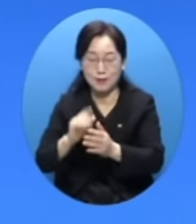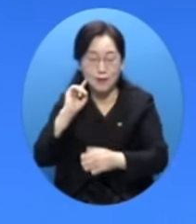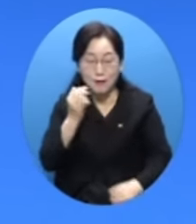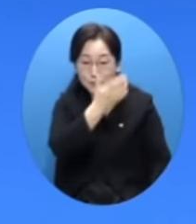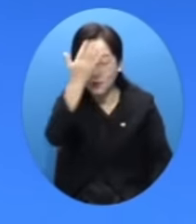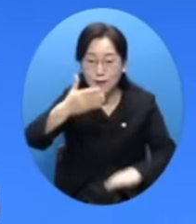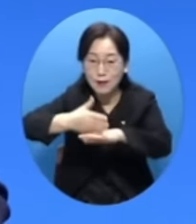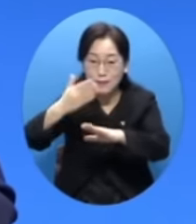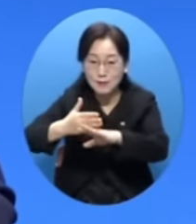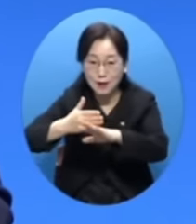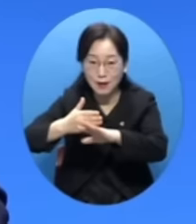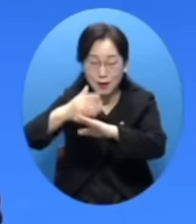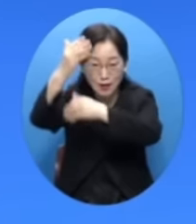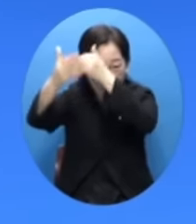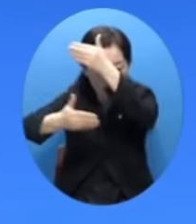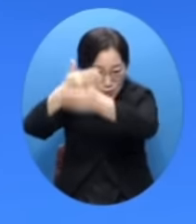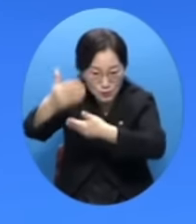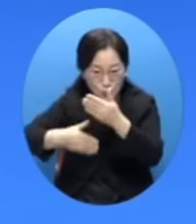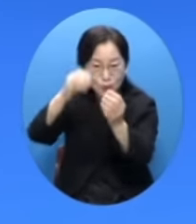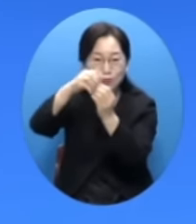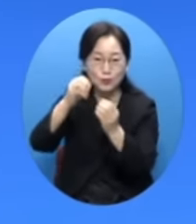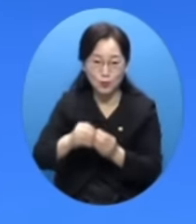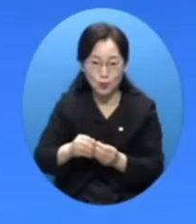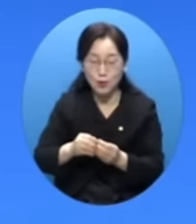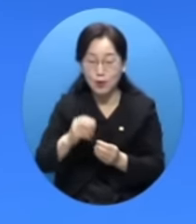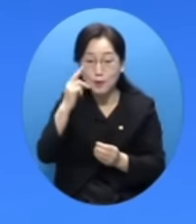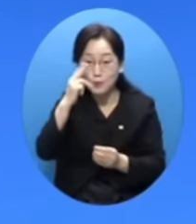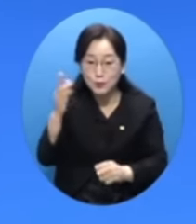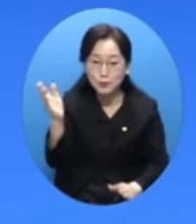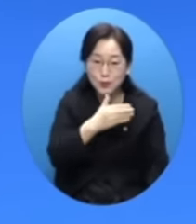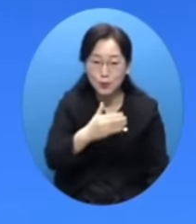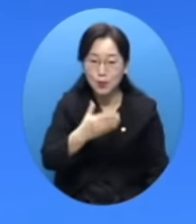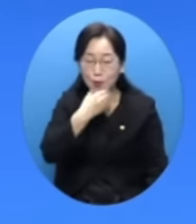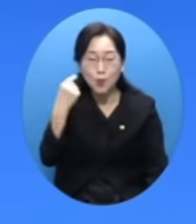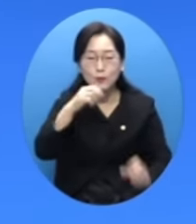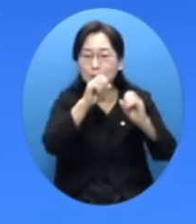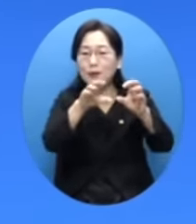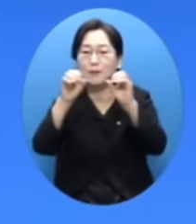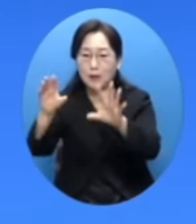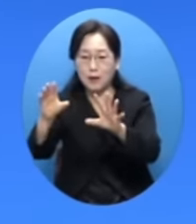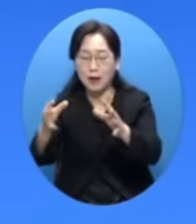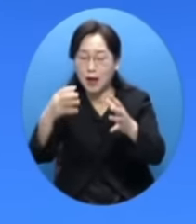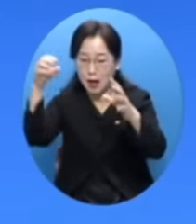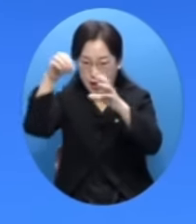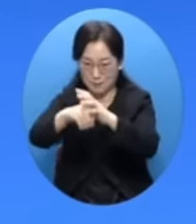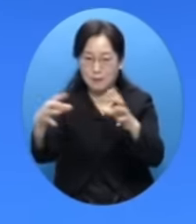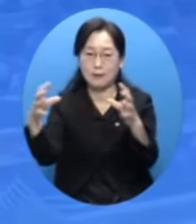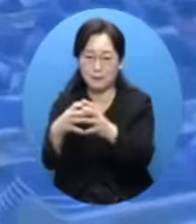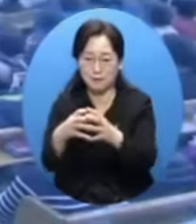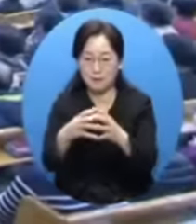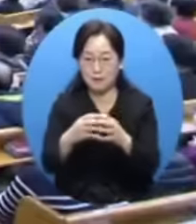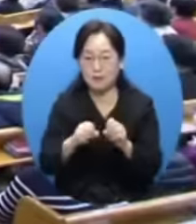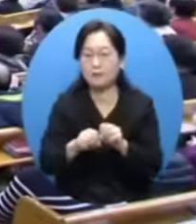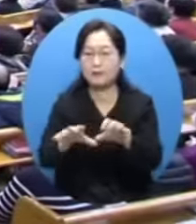전통이 미국을 비롯하여 복음이 들어간 전 세계에 전파되게 되었고